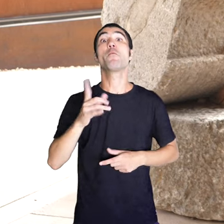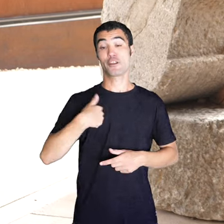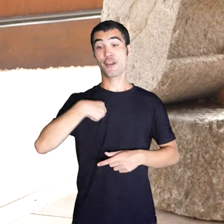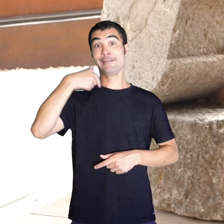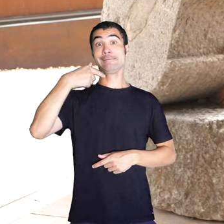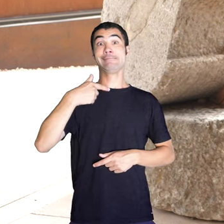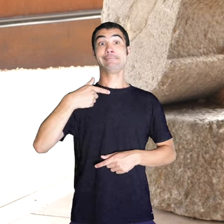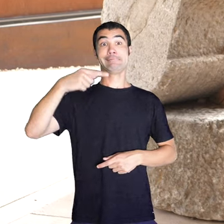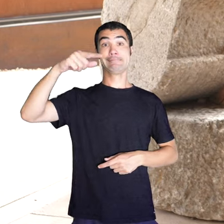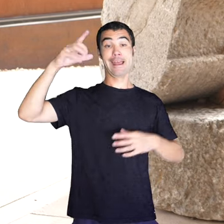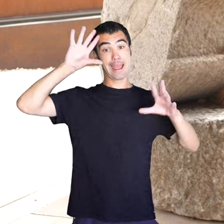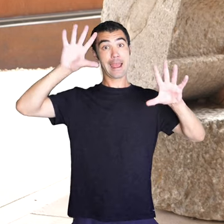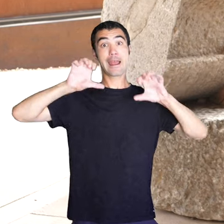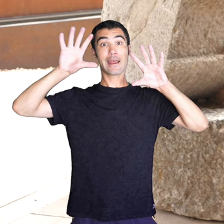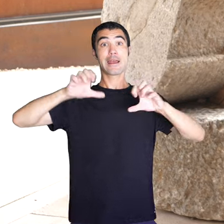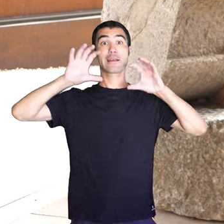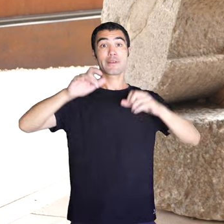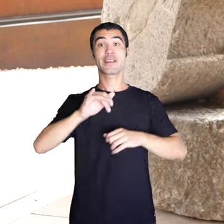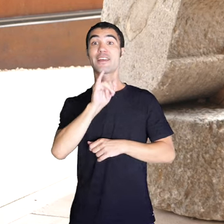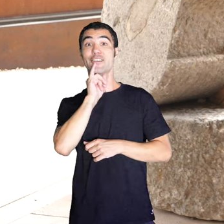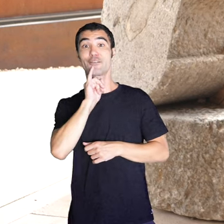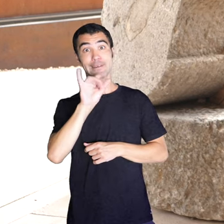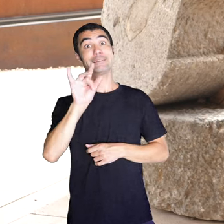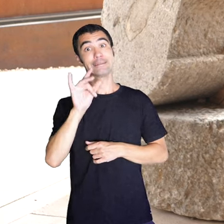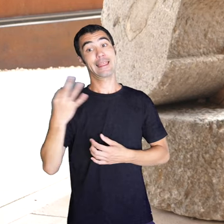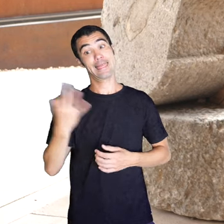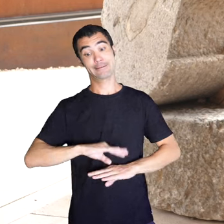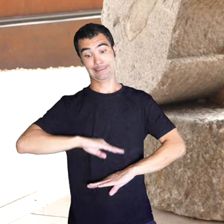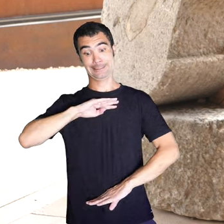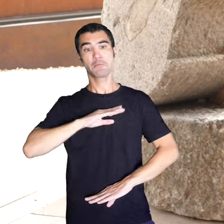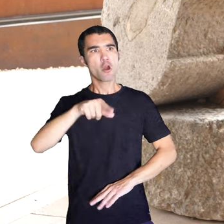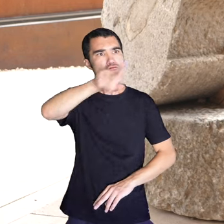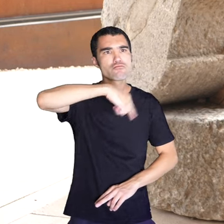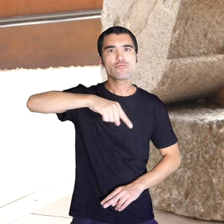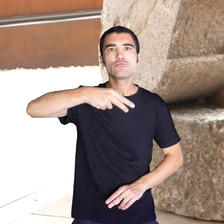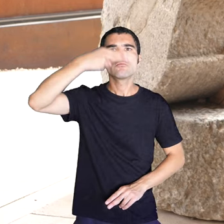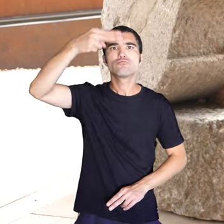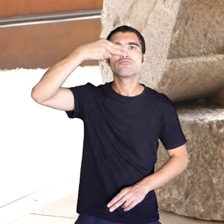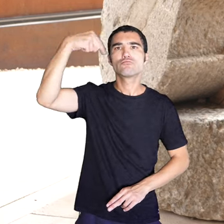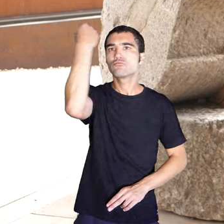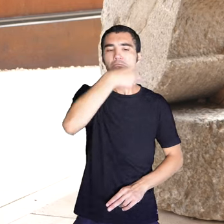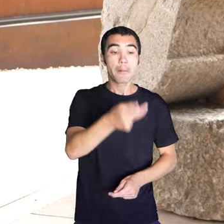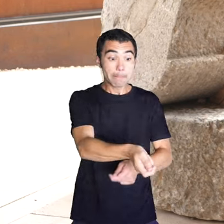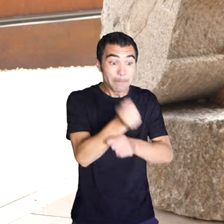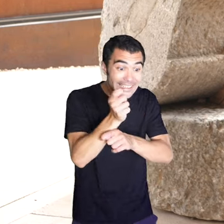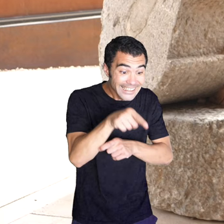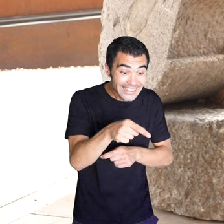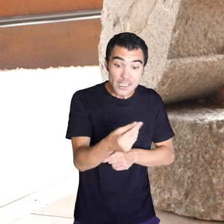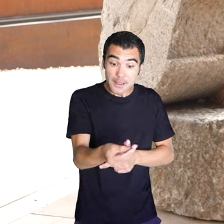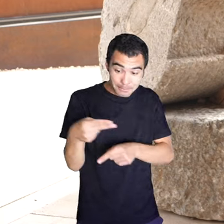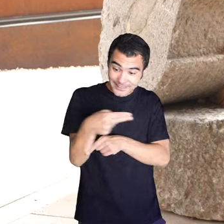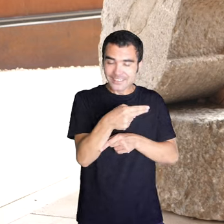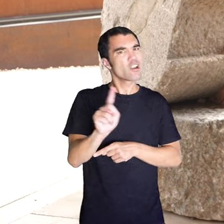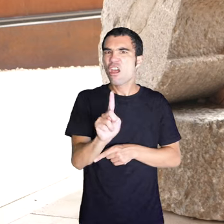sí. Però vols gent interessada no en què fas peix,